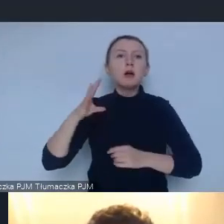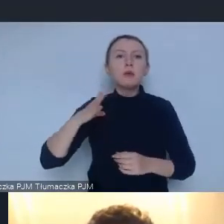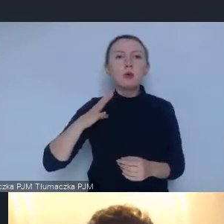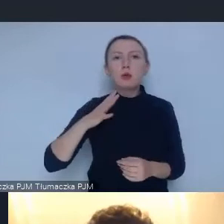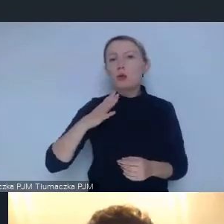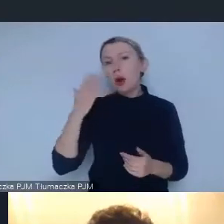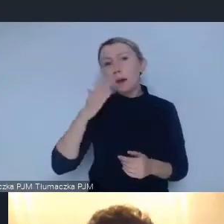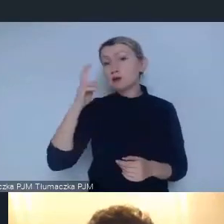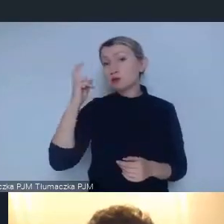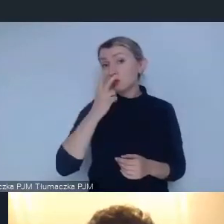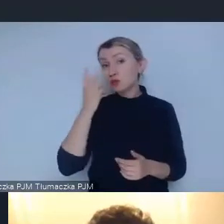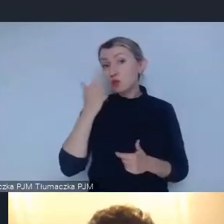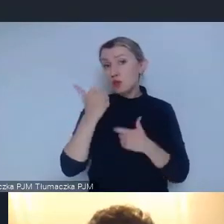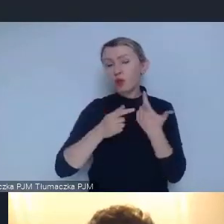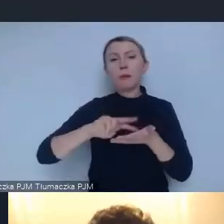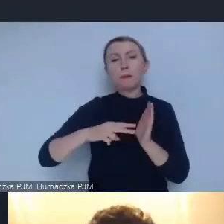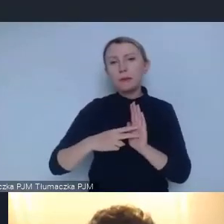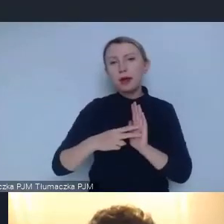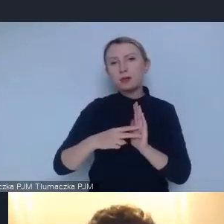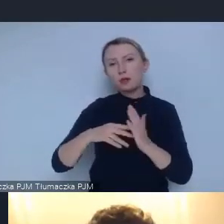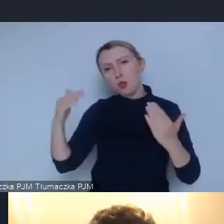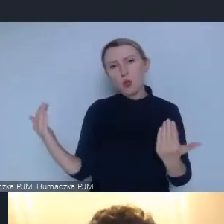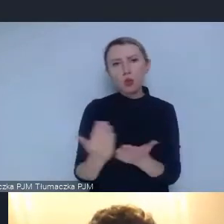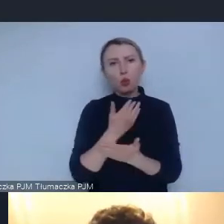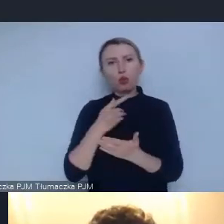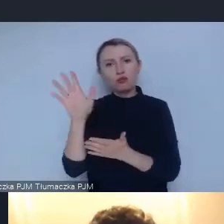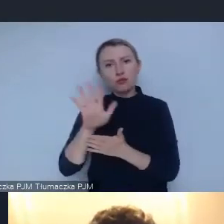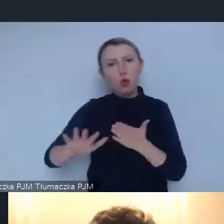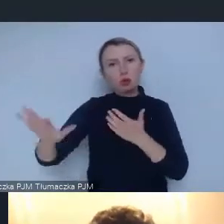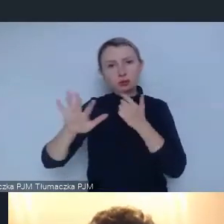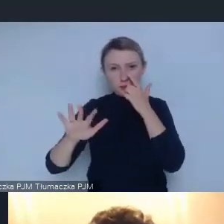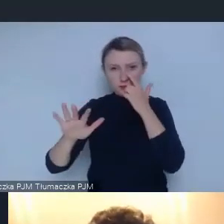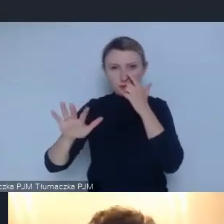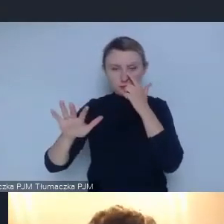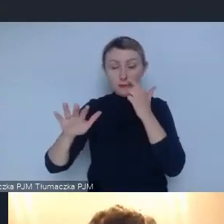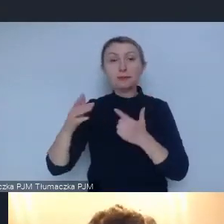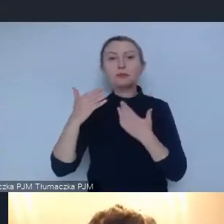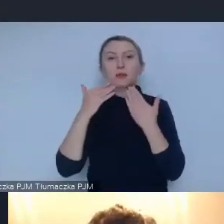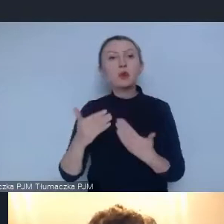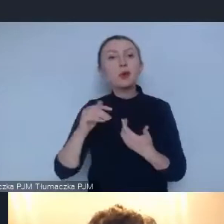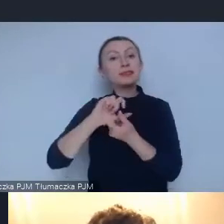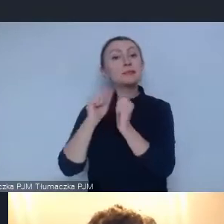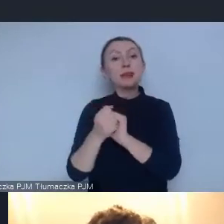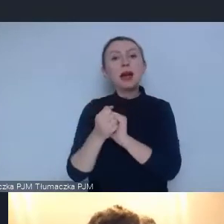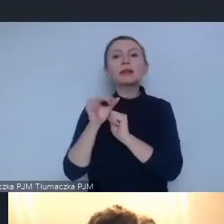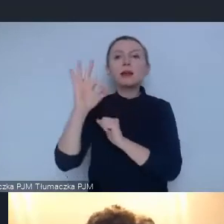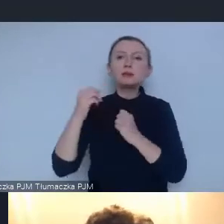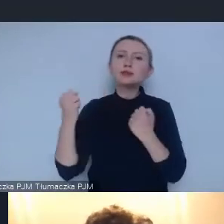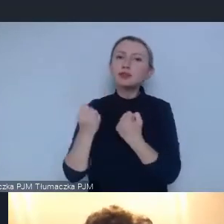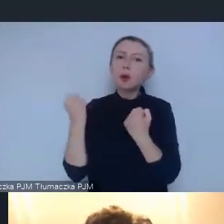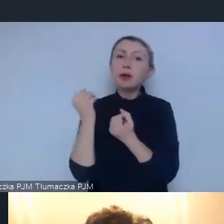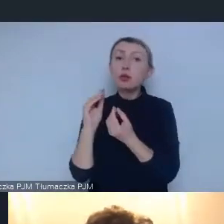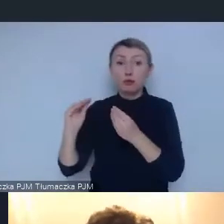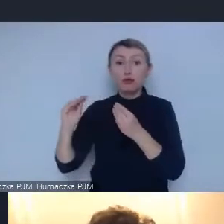bardzo interesującą strategię rewitalizacji tego obszaru poprzez zmianę jego funkcji, jego